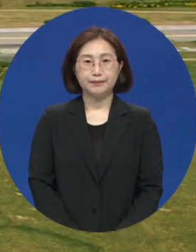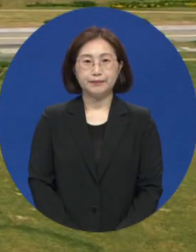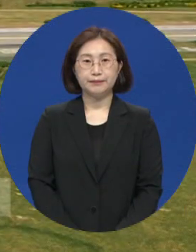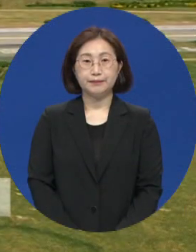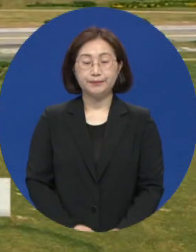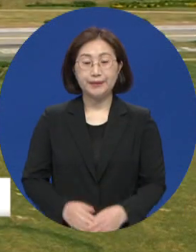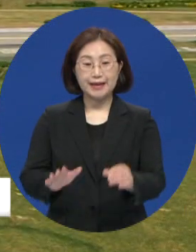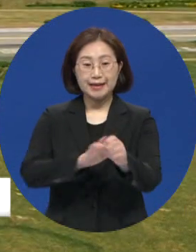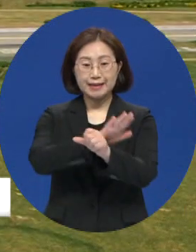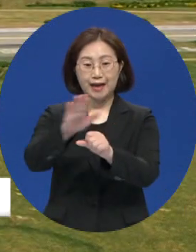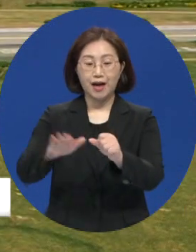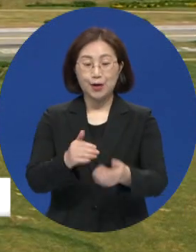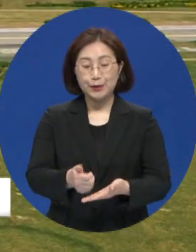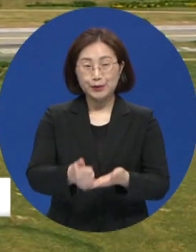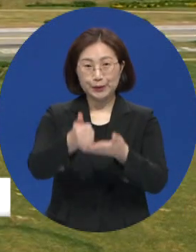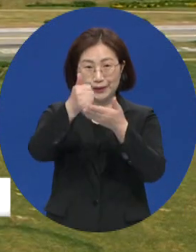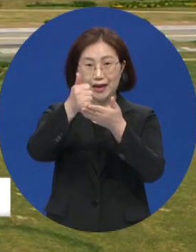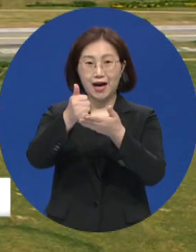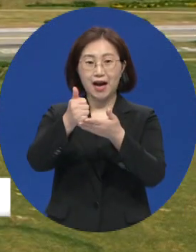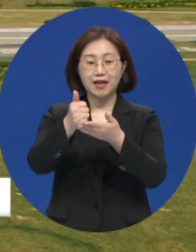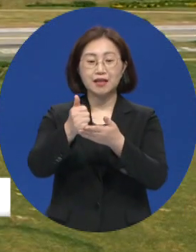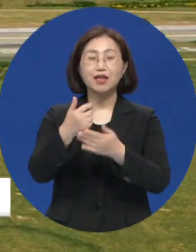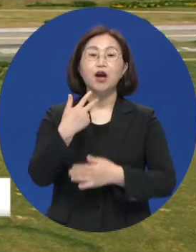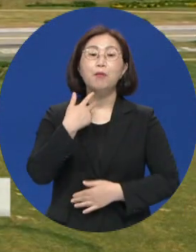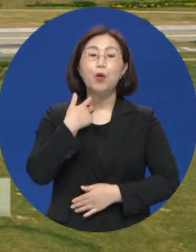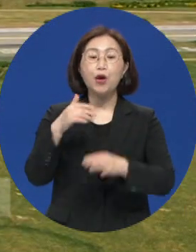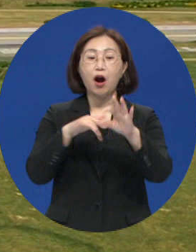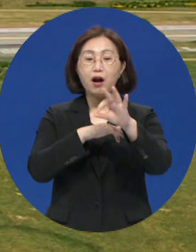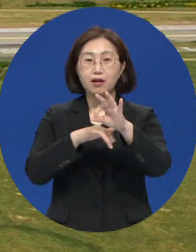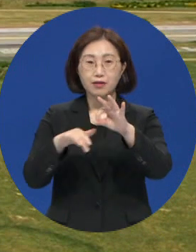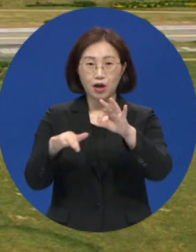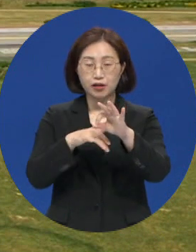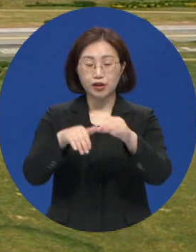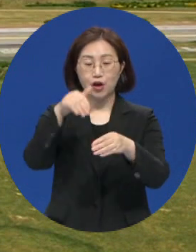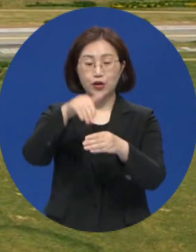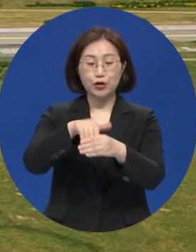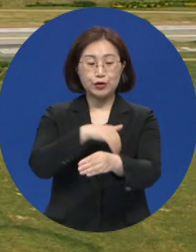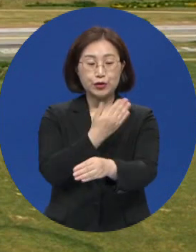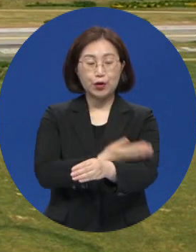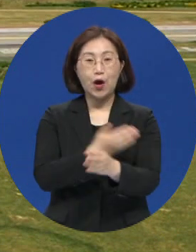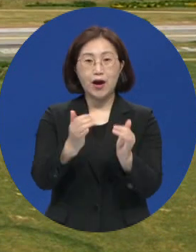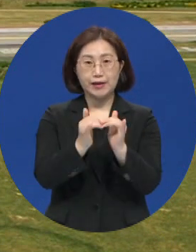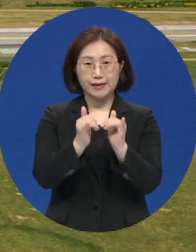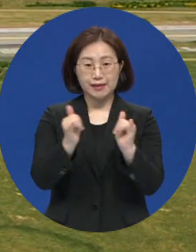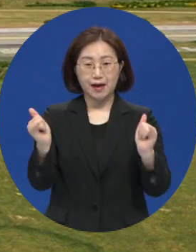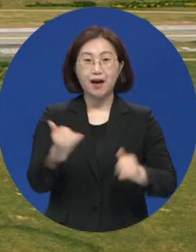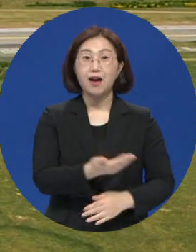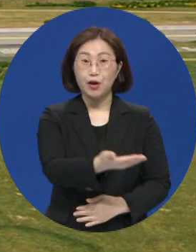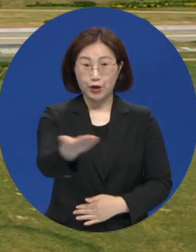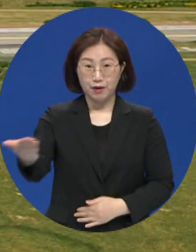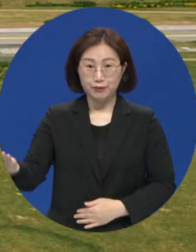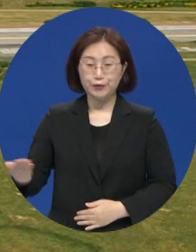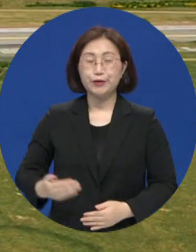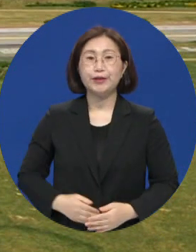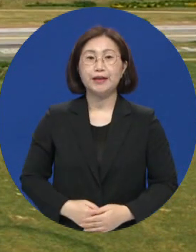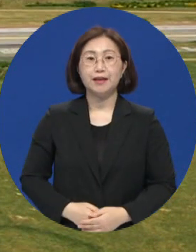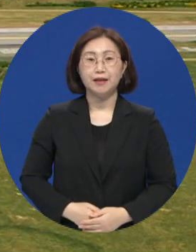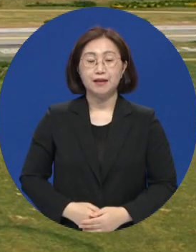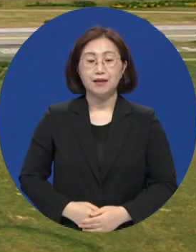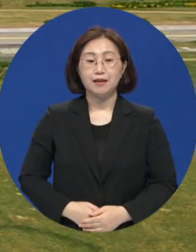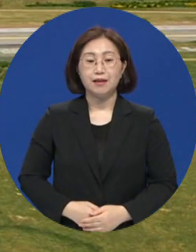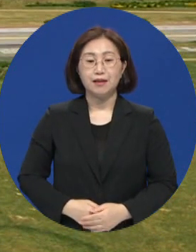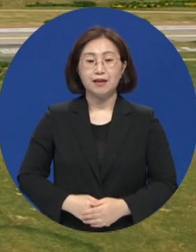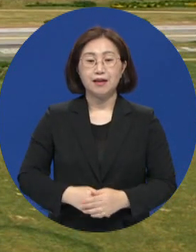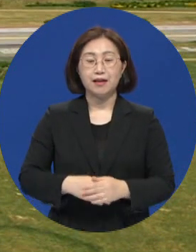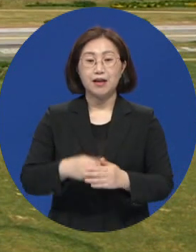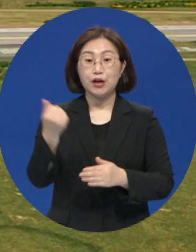사랑하고 존경하는 보령 서천 서천 보령 유권자 여러분 기호